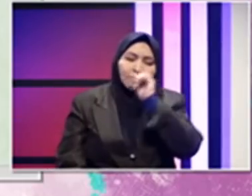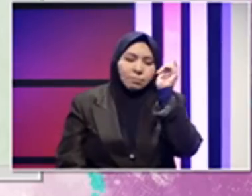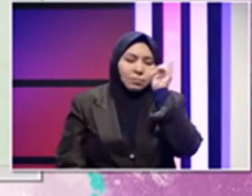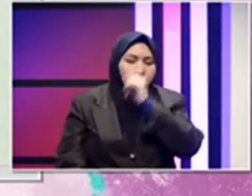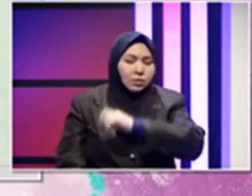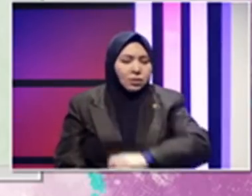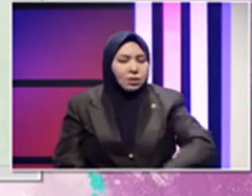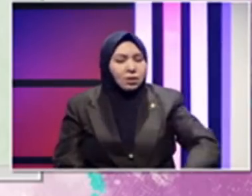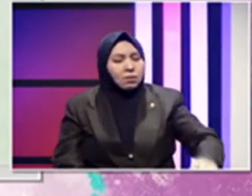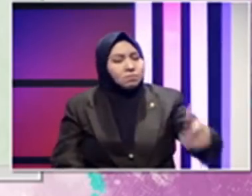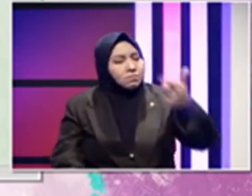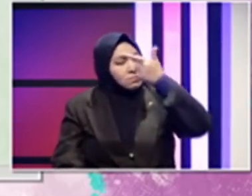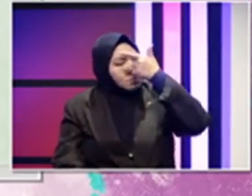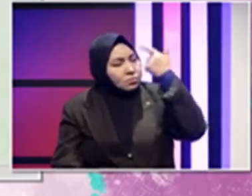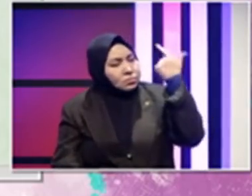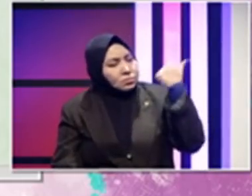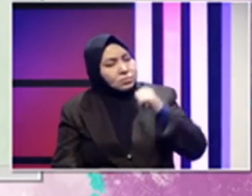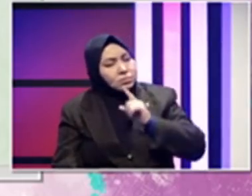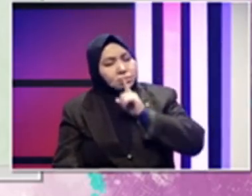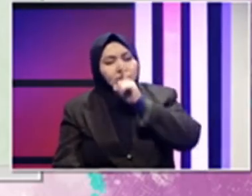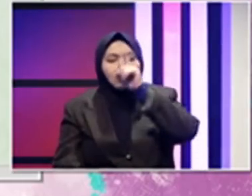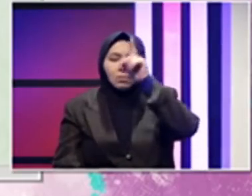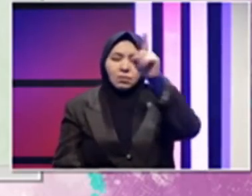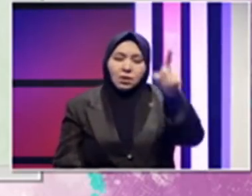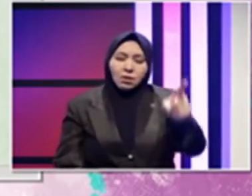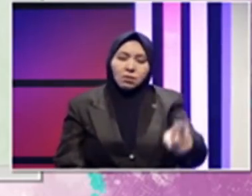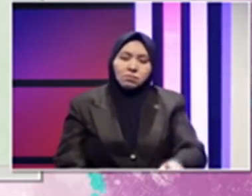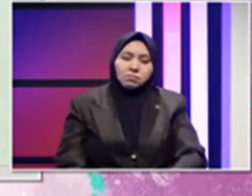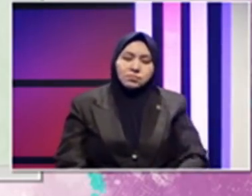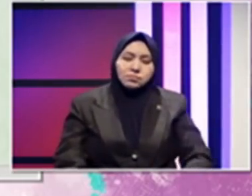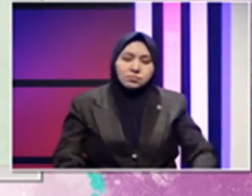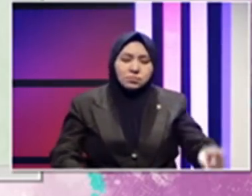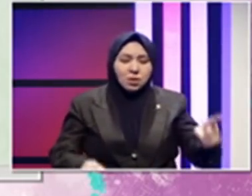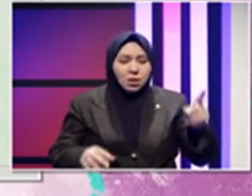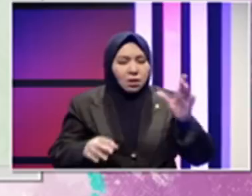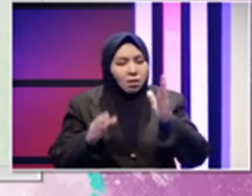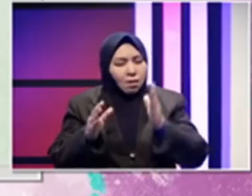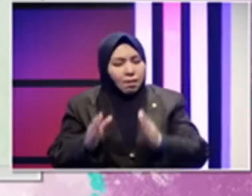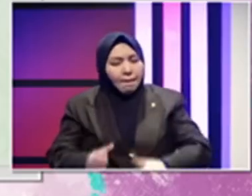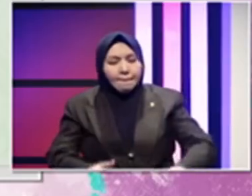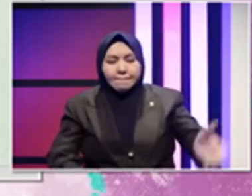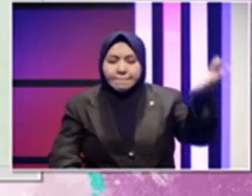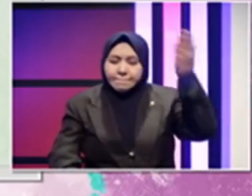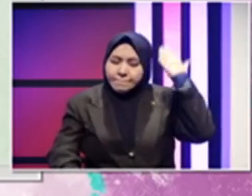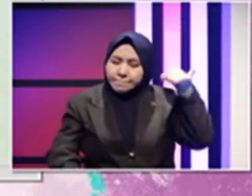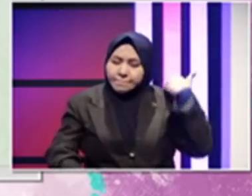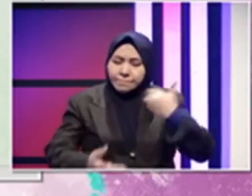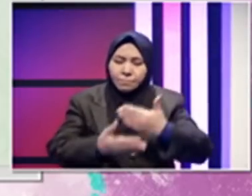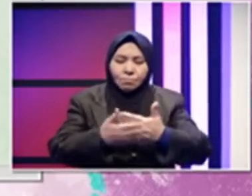يُكَذِّبُوكَ فَقَدْ كَذَّبَ الَّذِينَ مِنْ